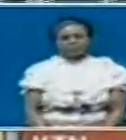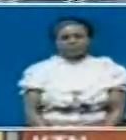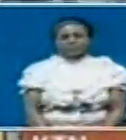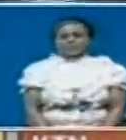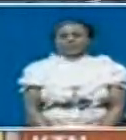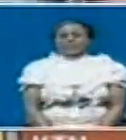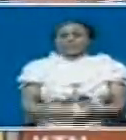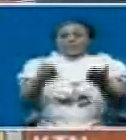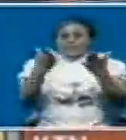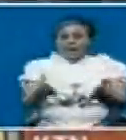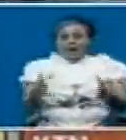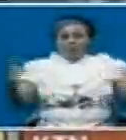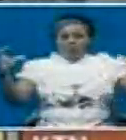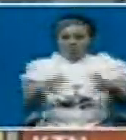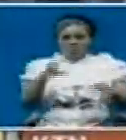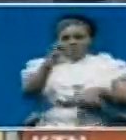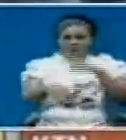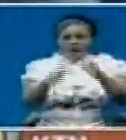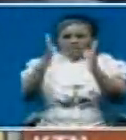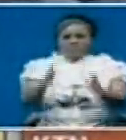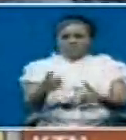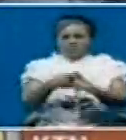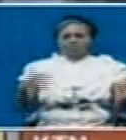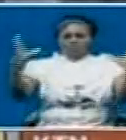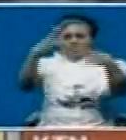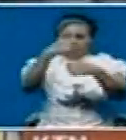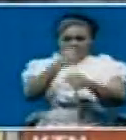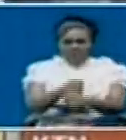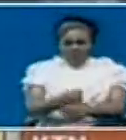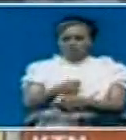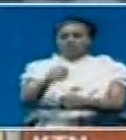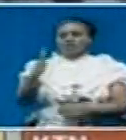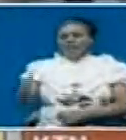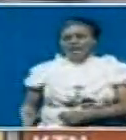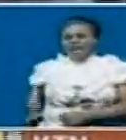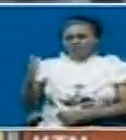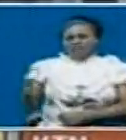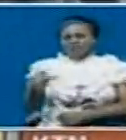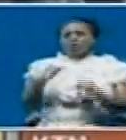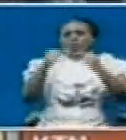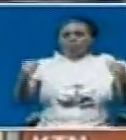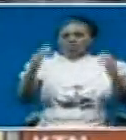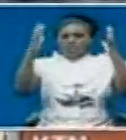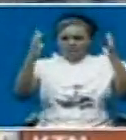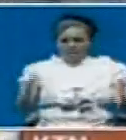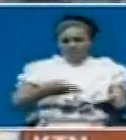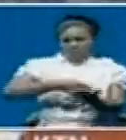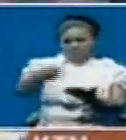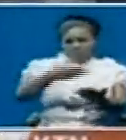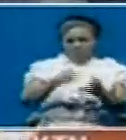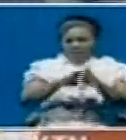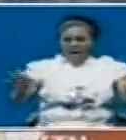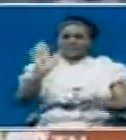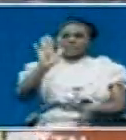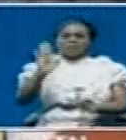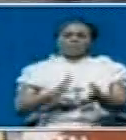Na hatimaye kikundi cha wakulima kutoka muungano wa wakulima wa Ngati mjini Naivasha wamepinga vikali kuuzwa kwa ardhi yao ya